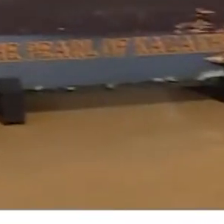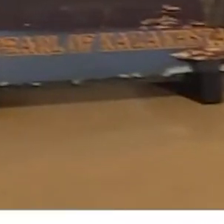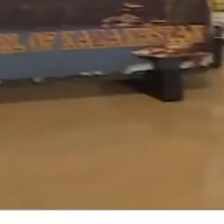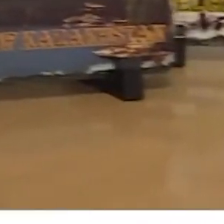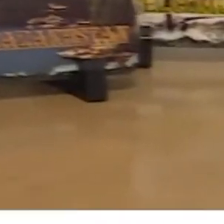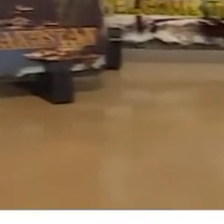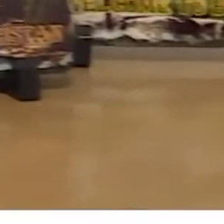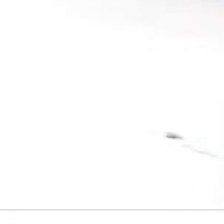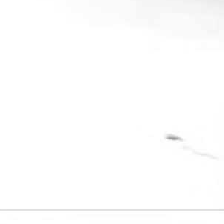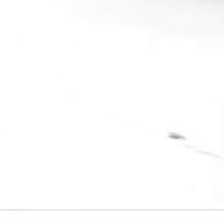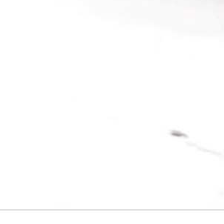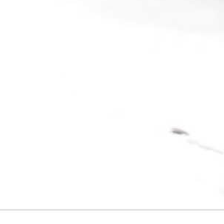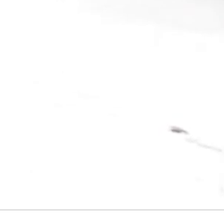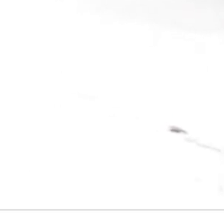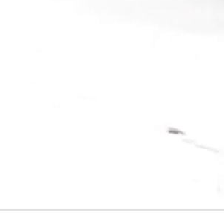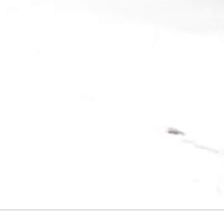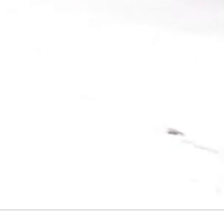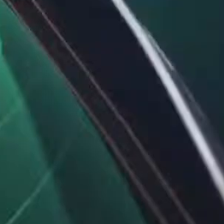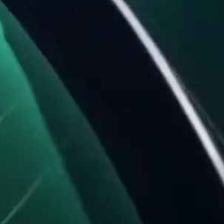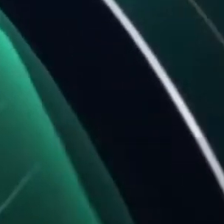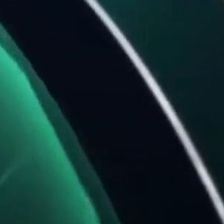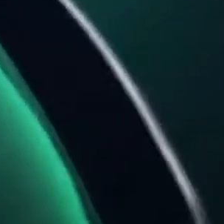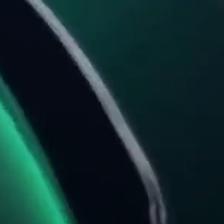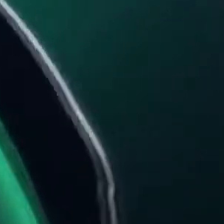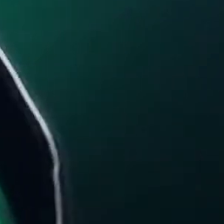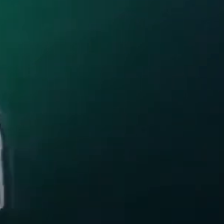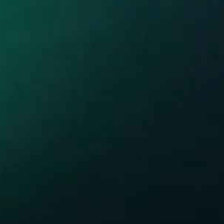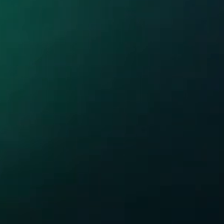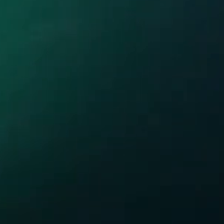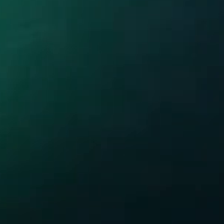12-де. Бұл туралы толығырақ мен Абзал Азаматұлы айтамын.